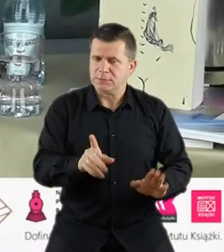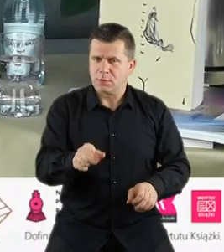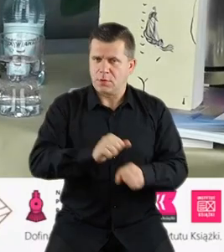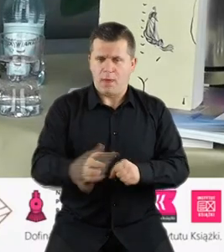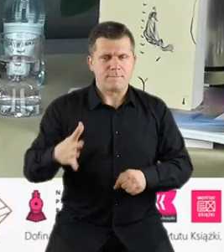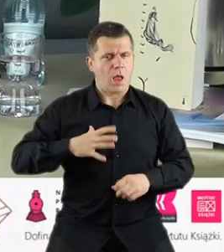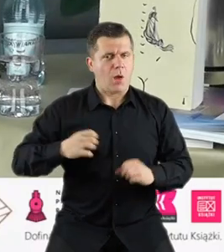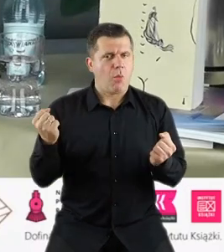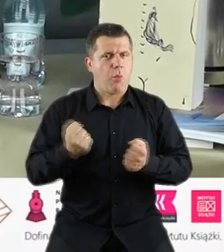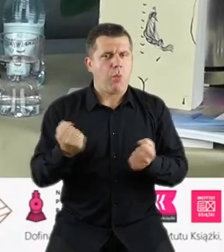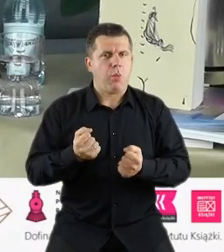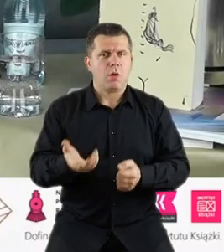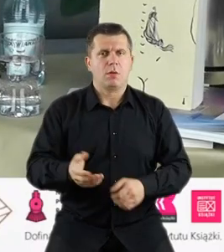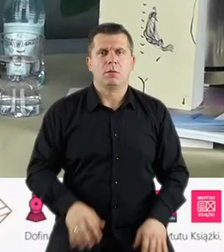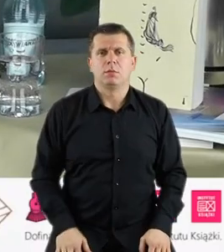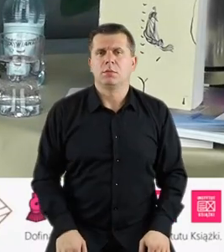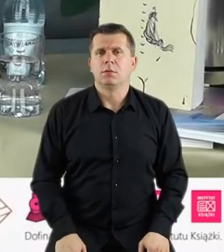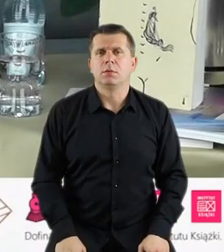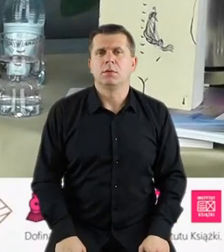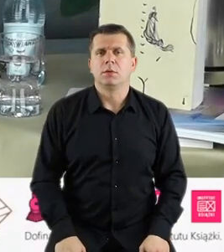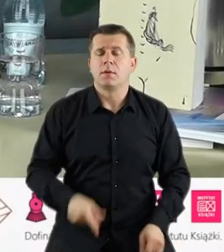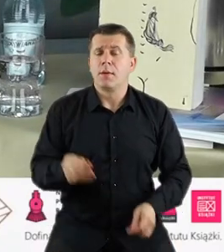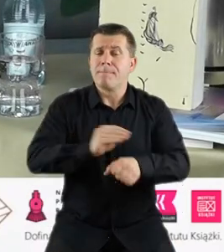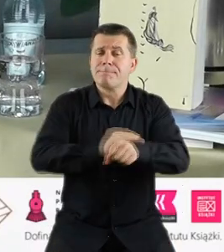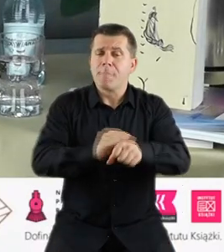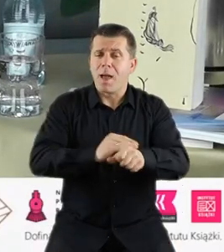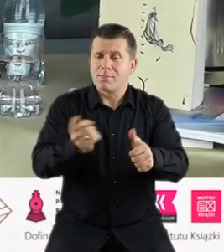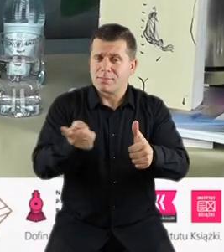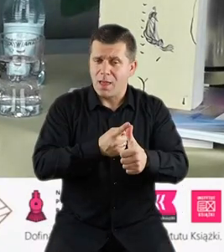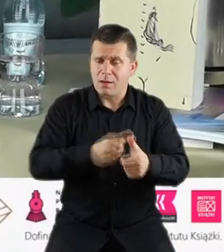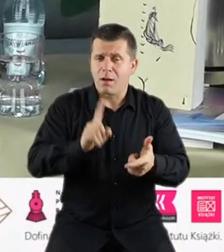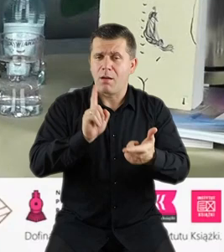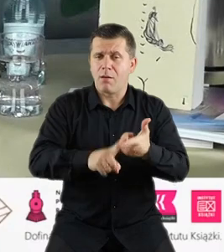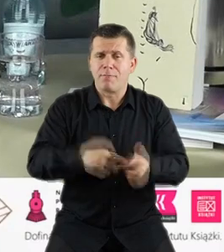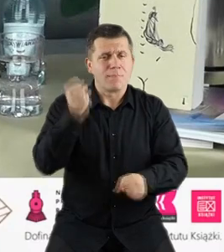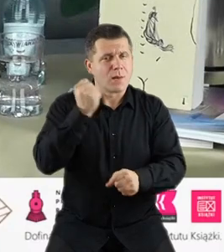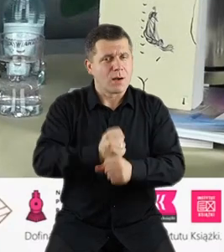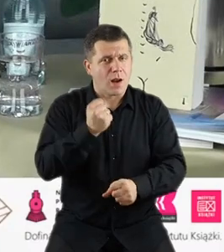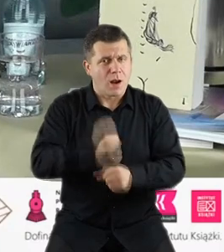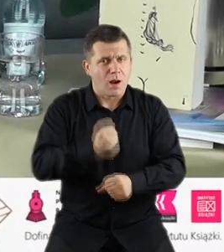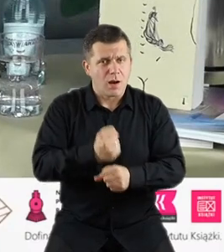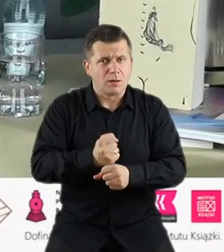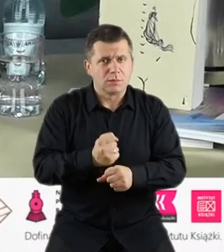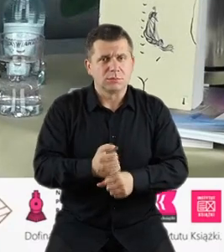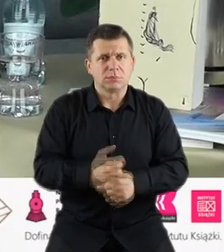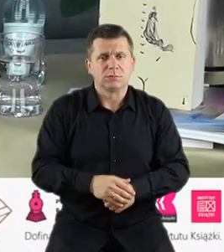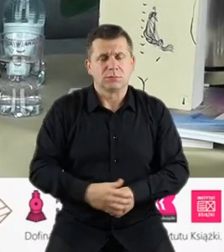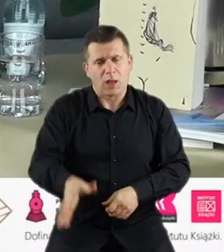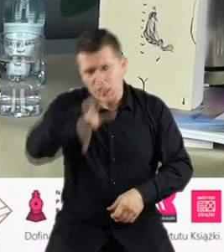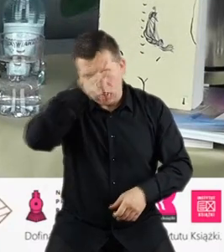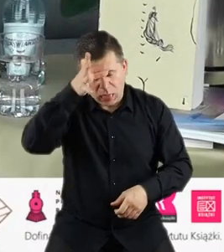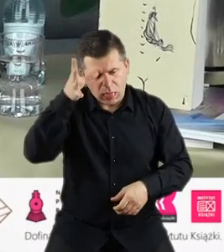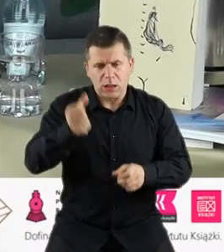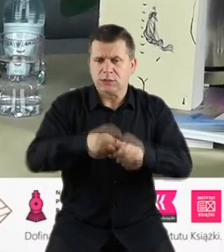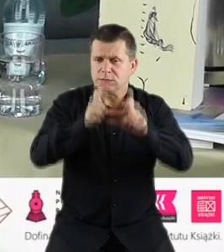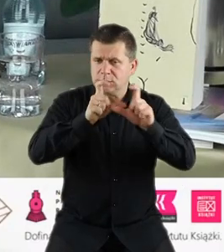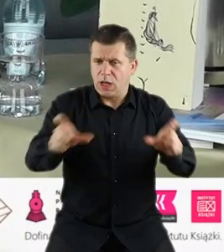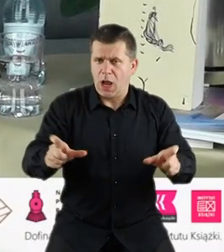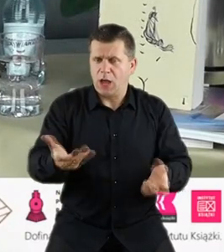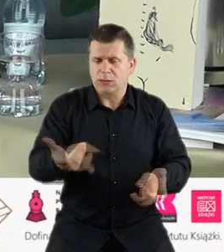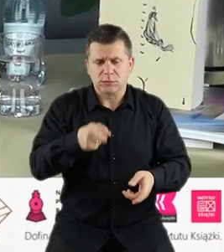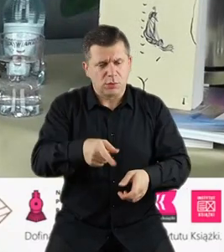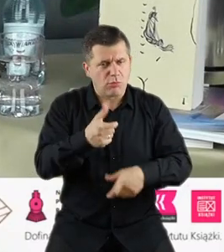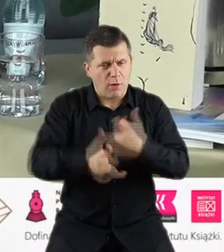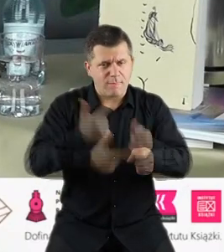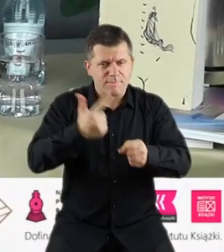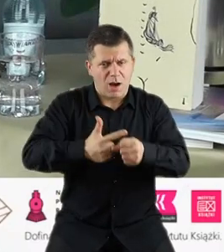tą wartość jeszcze dodatkowo, oczywiście. Tak, więc po pierwsze materiał, po drugie praca i czas poświęcony na to